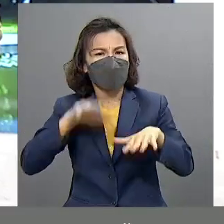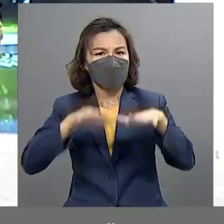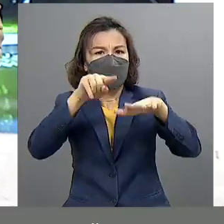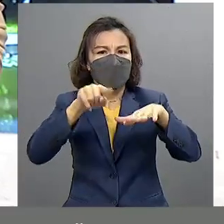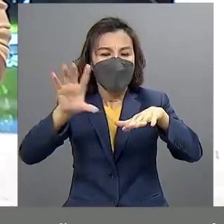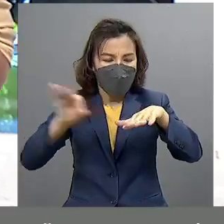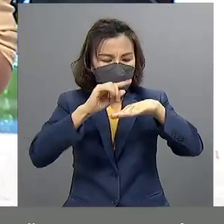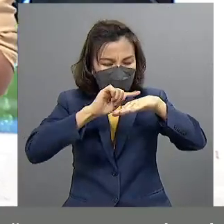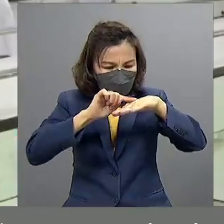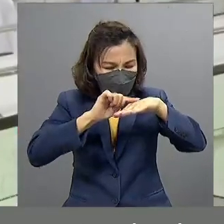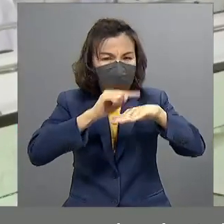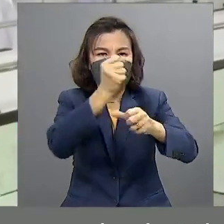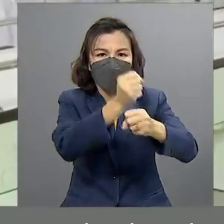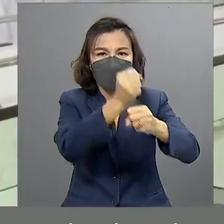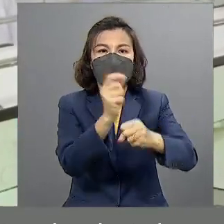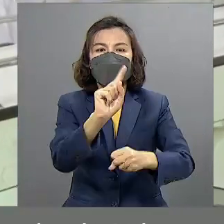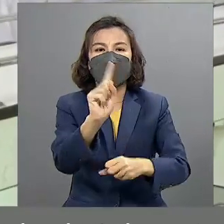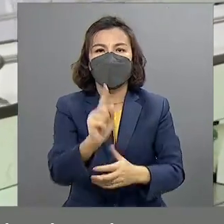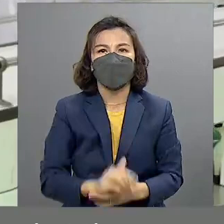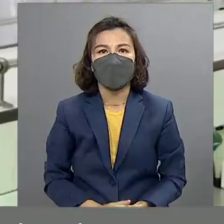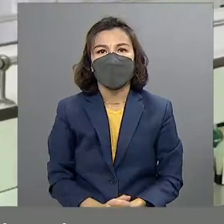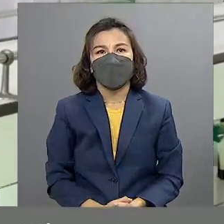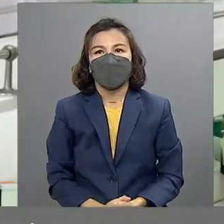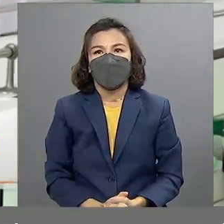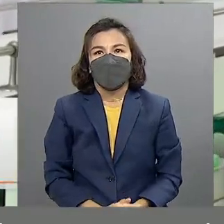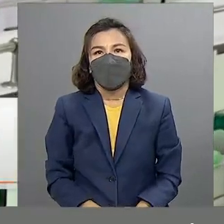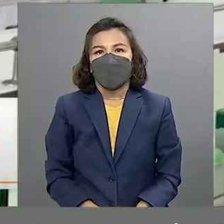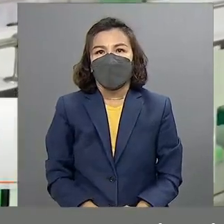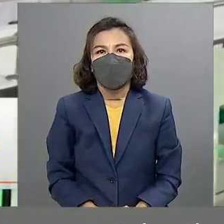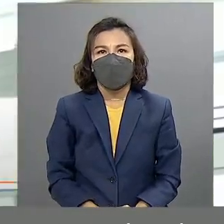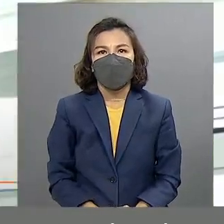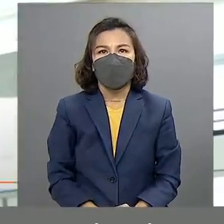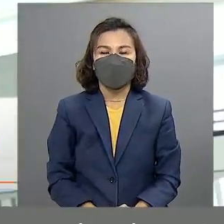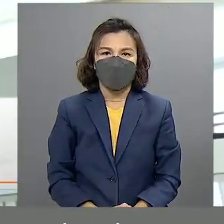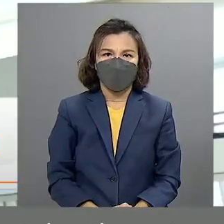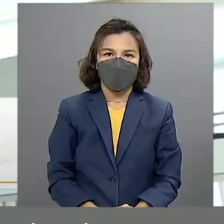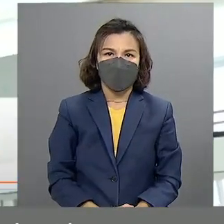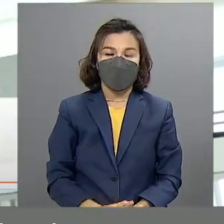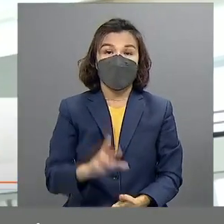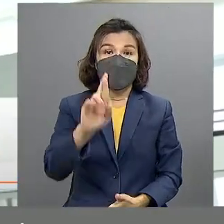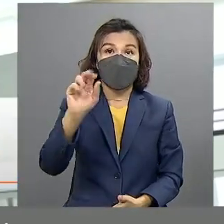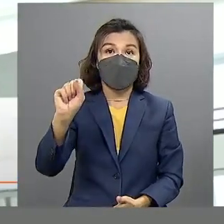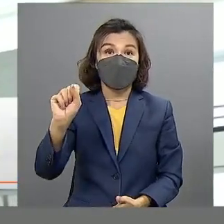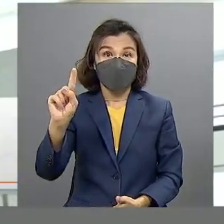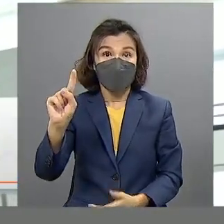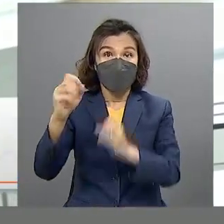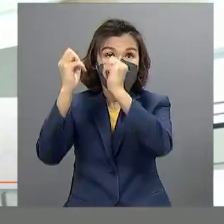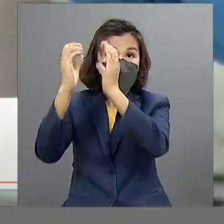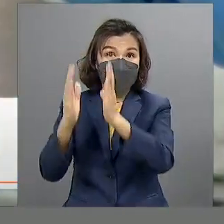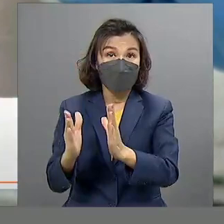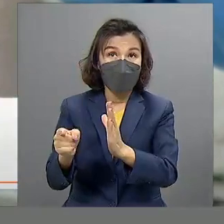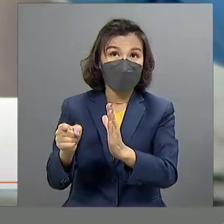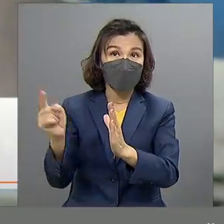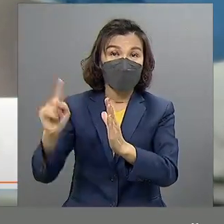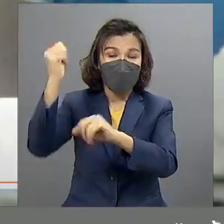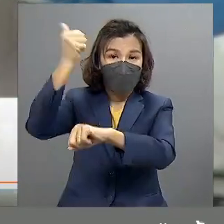จนี้รองศาสตราจารย์ดร.ประยุกต์ศรีวิไลอธิการบดีมห